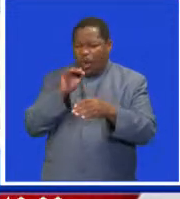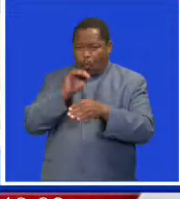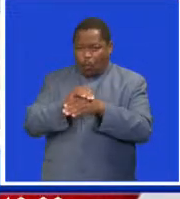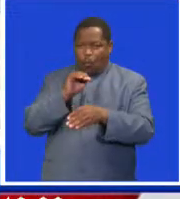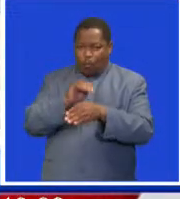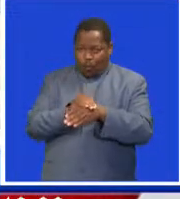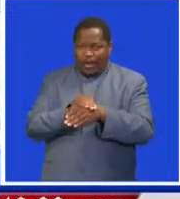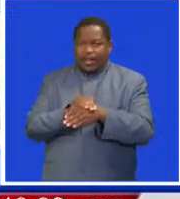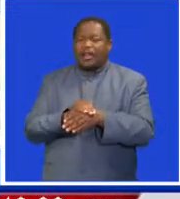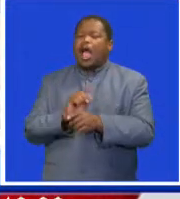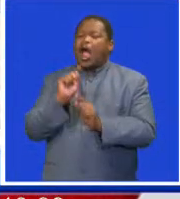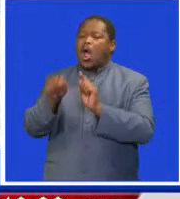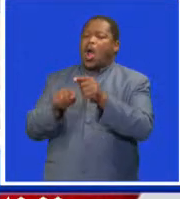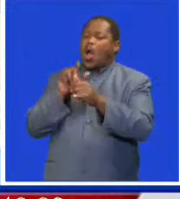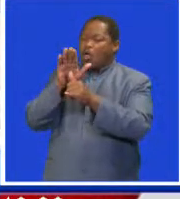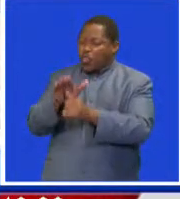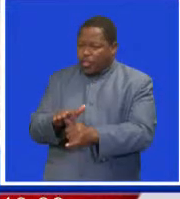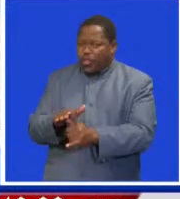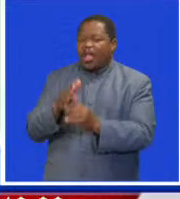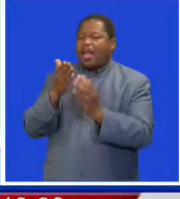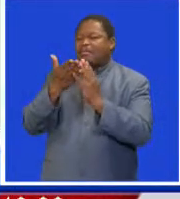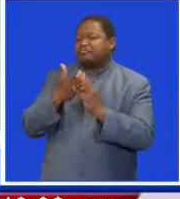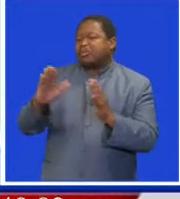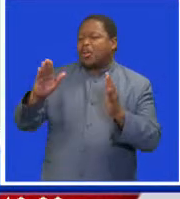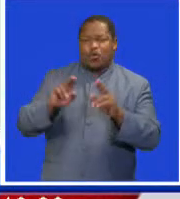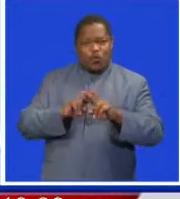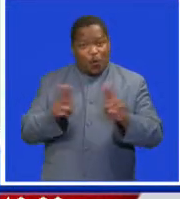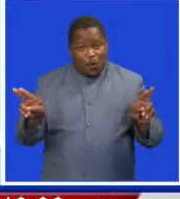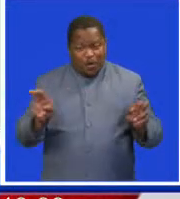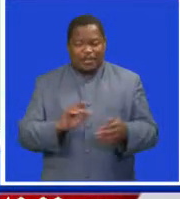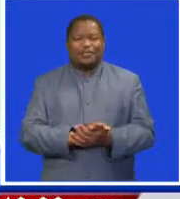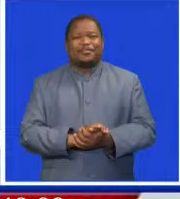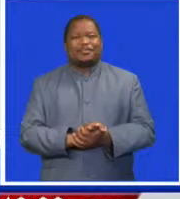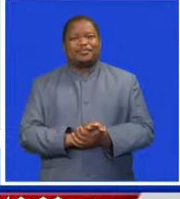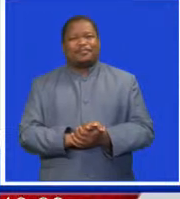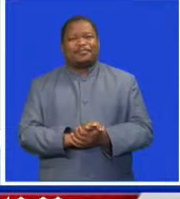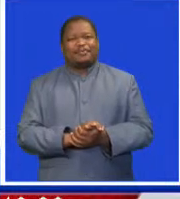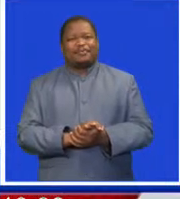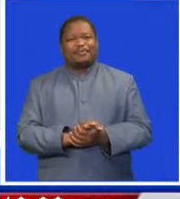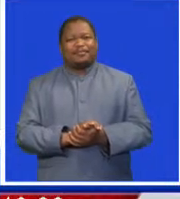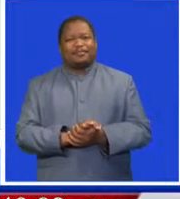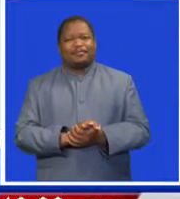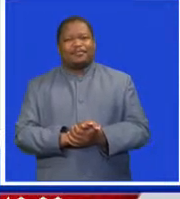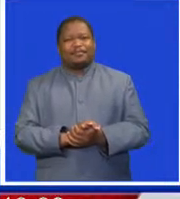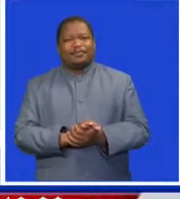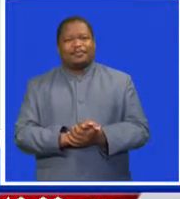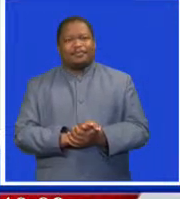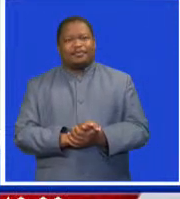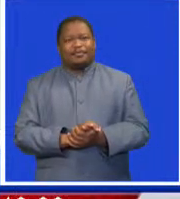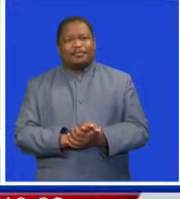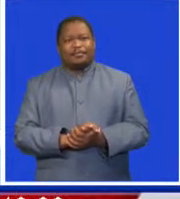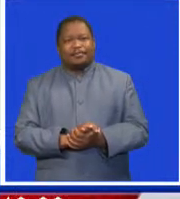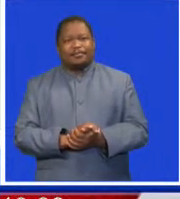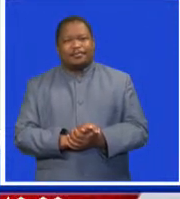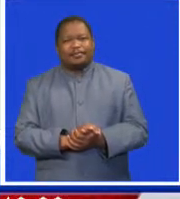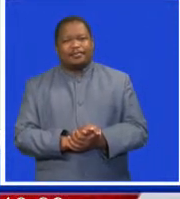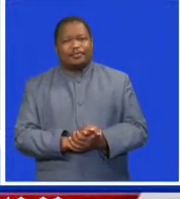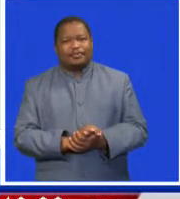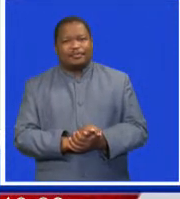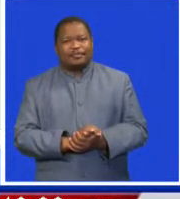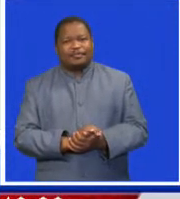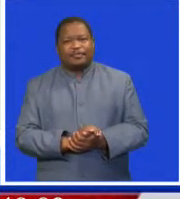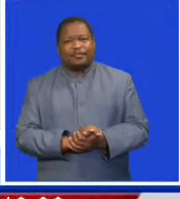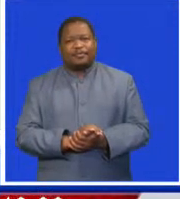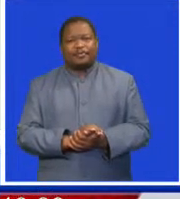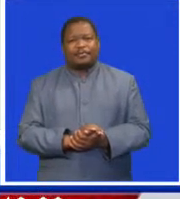ayanakwa etindzabeni tengqondo nemphefumulo. And lo kwenda ukuthi ke ba hamba kuyothola ngalama officers bo health worker bethu